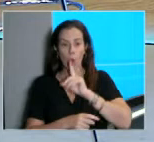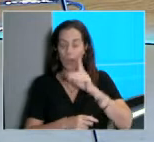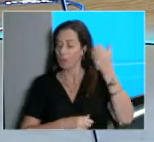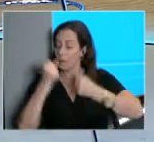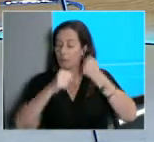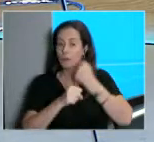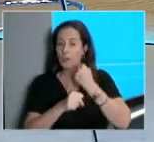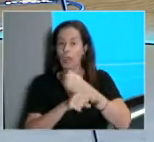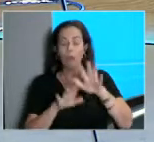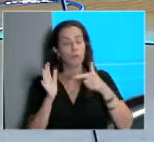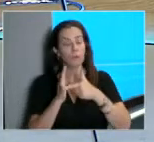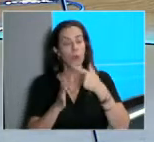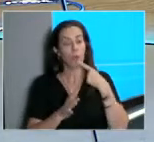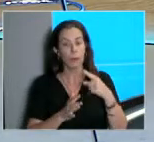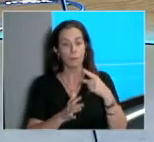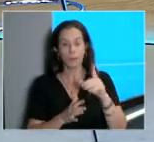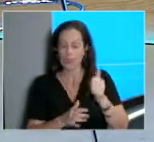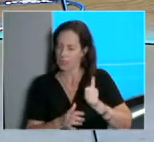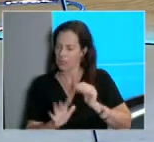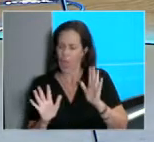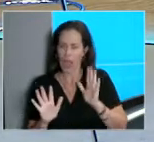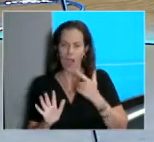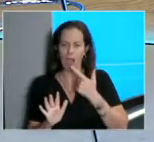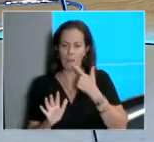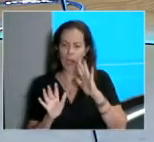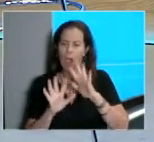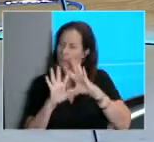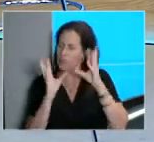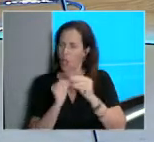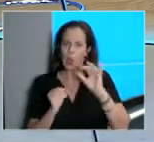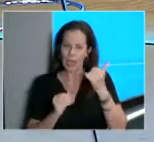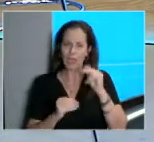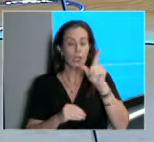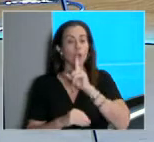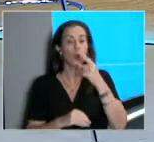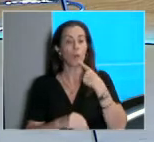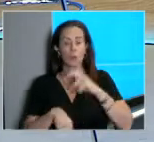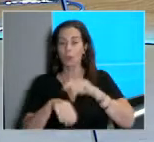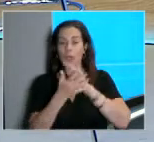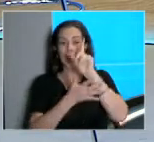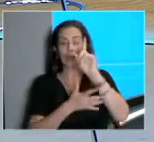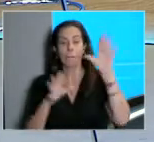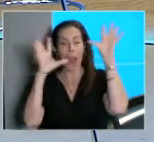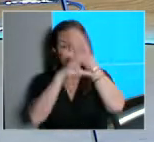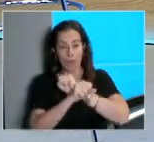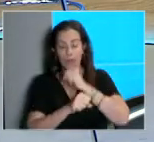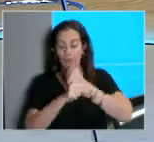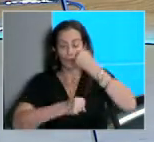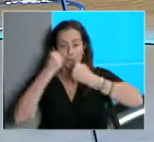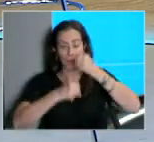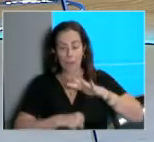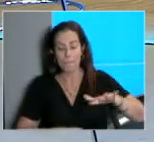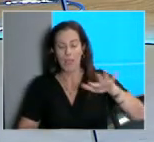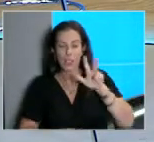התקיפה בוצעה לפחות על פי מקורות סורים, אם כי צהל אישר את הפרטים בכללותם, אז הסורים טוענים שבשעה 11:20 בוצעה תקיפה